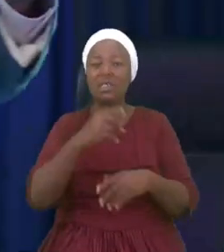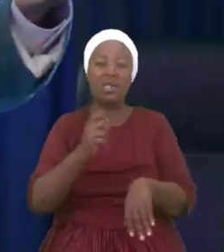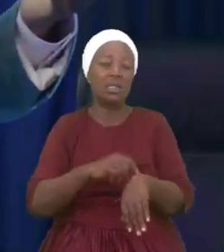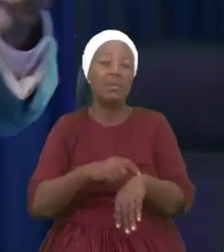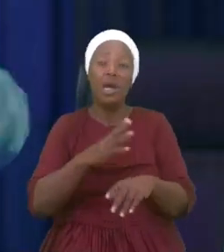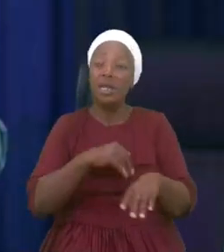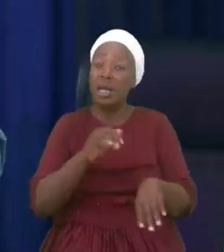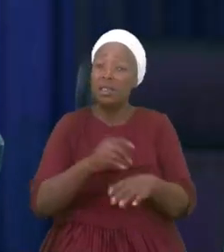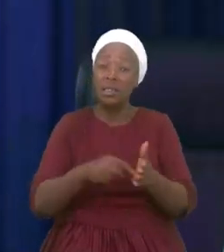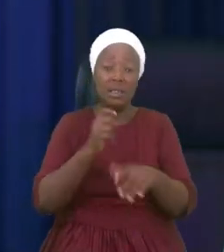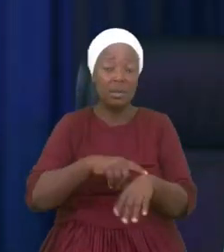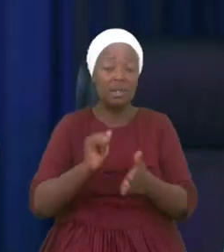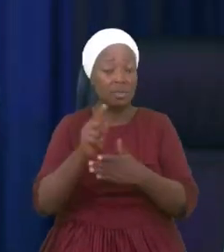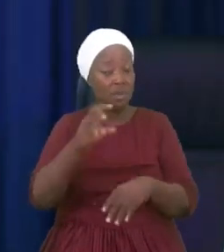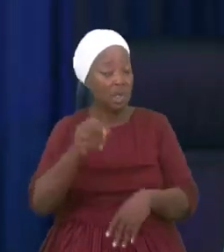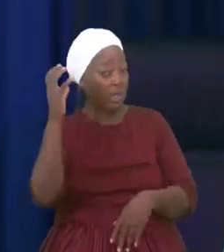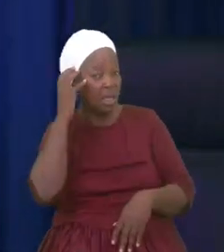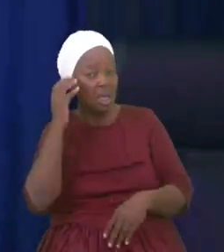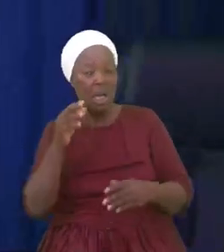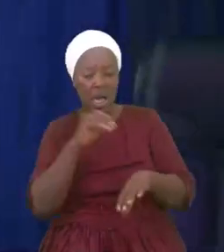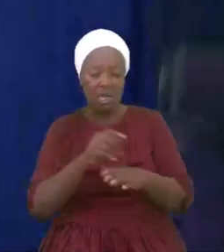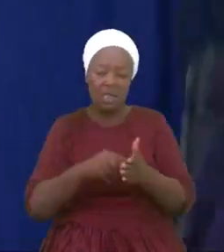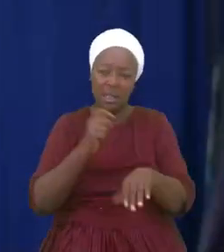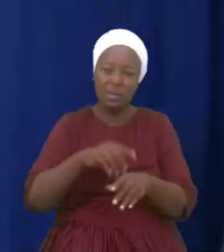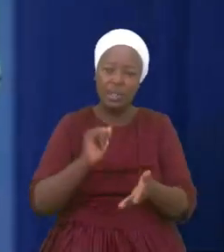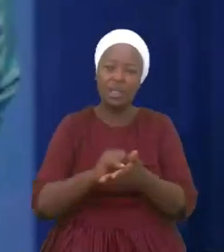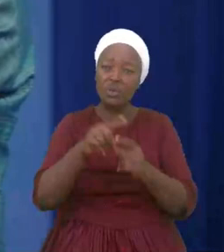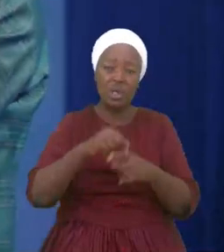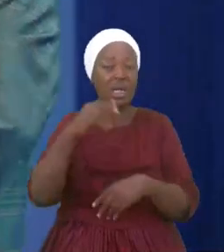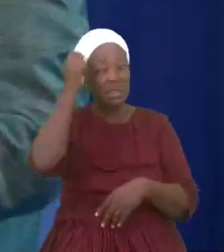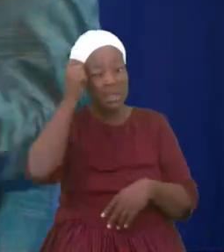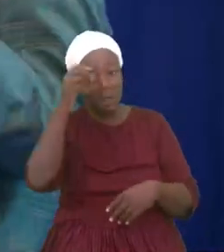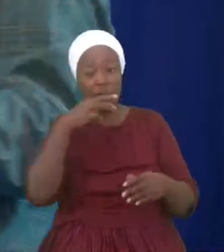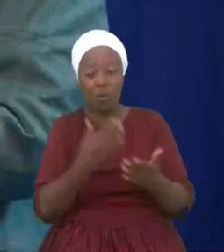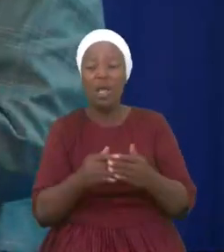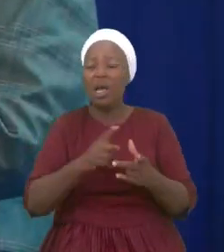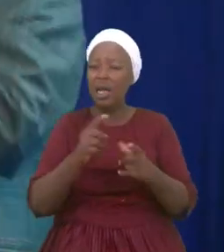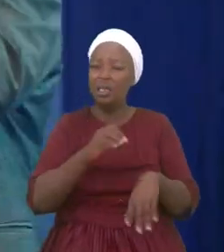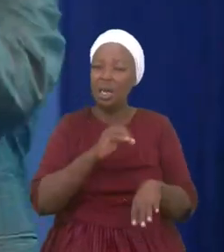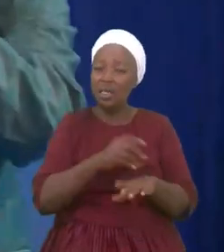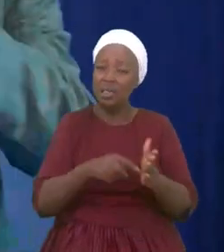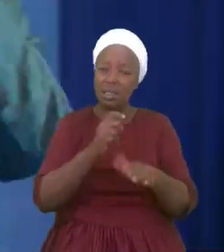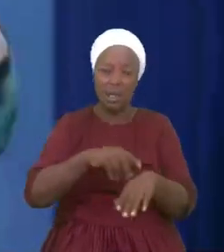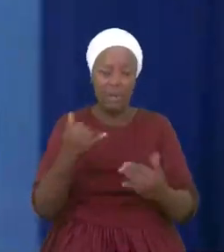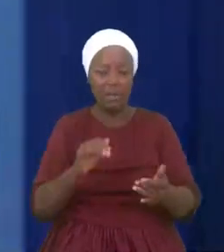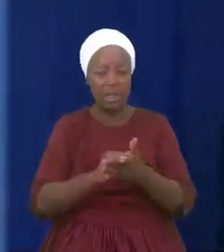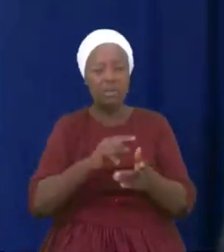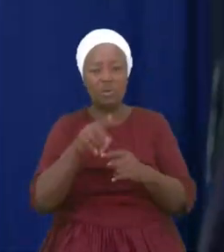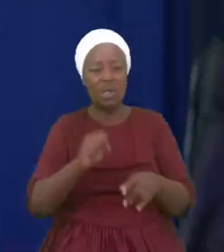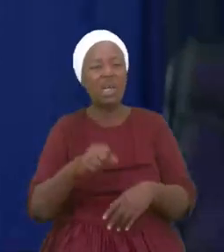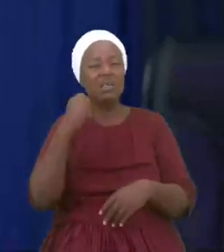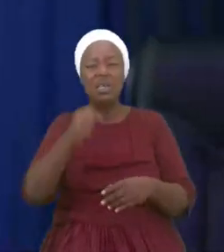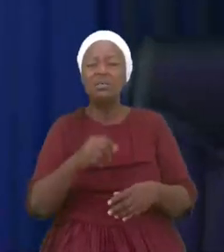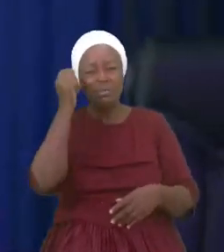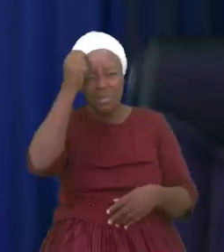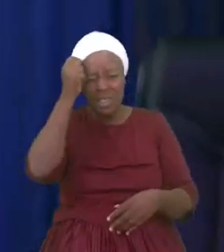pense maintenant c'est dire que mais je meurs je meurs parce que il y a un temps maintenant en ce temps où tu peux bien entendre en ce temps que tu